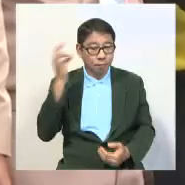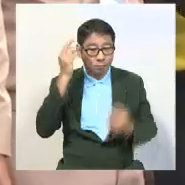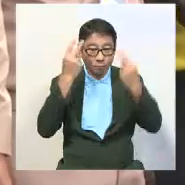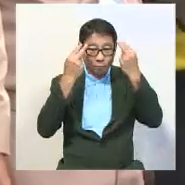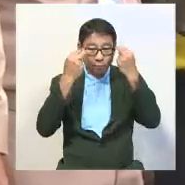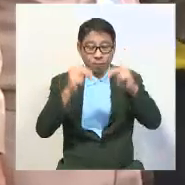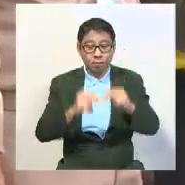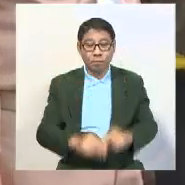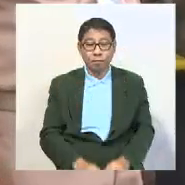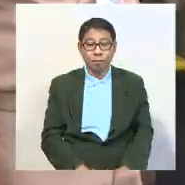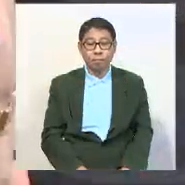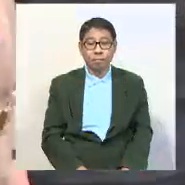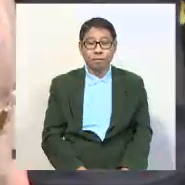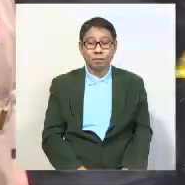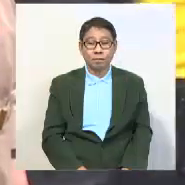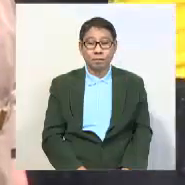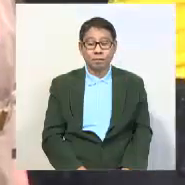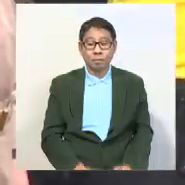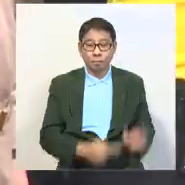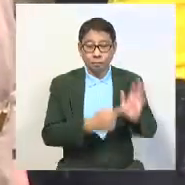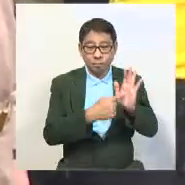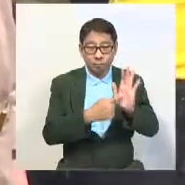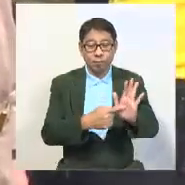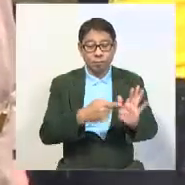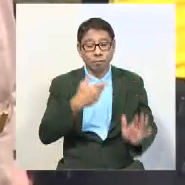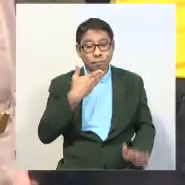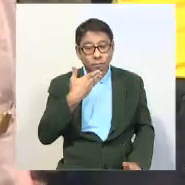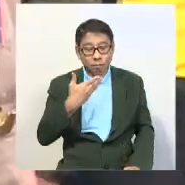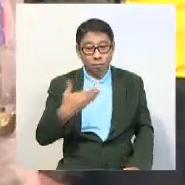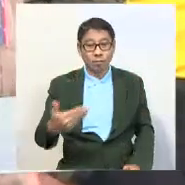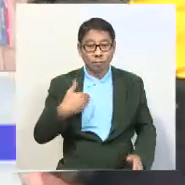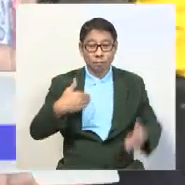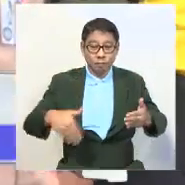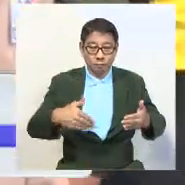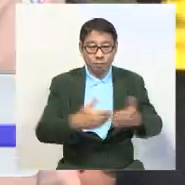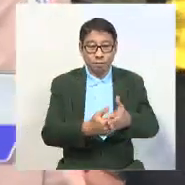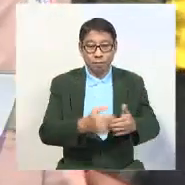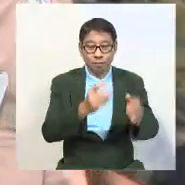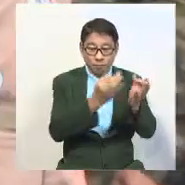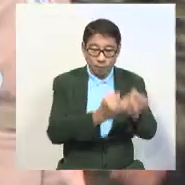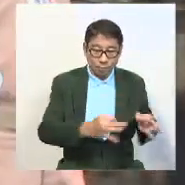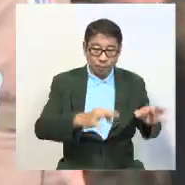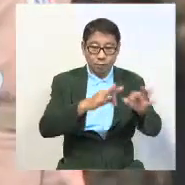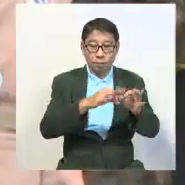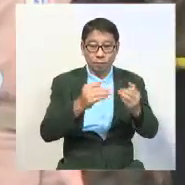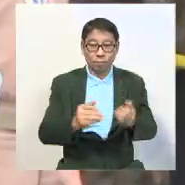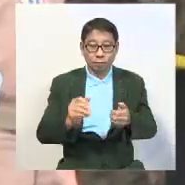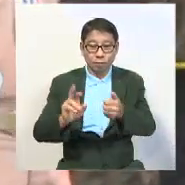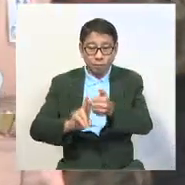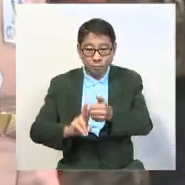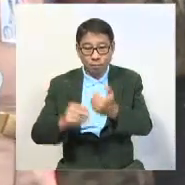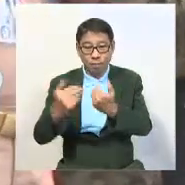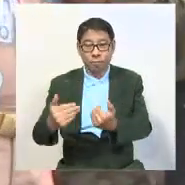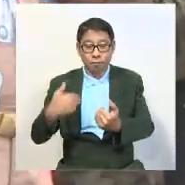งท่านนายกกันหน่อยค่ะ เน้นย้ำอยู่เสมอว่าเราจะต้องมีแผนหลักแผนรองแผนเผชิญเหตุมีสมมติฐานนะ